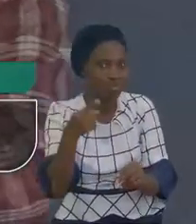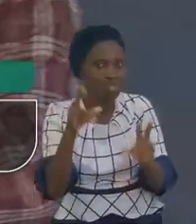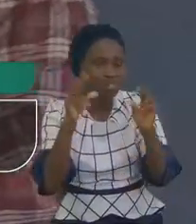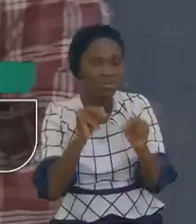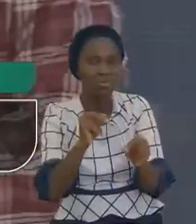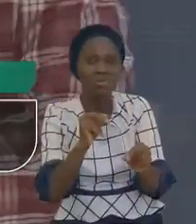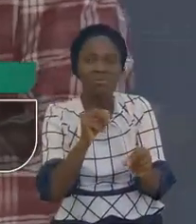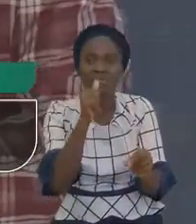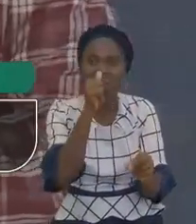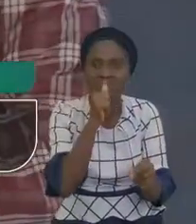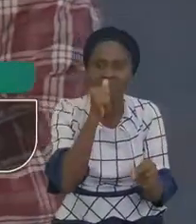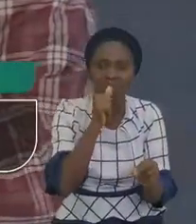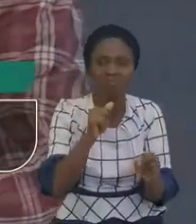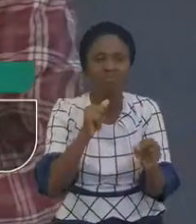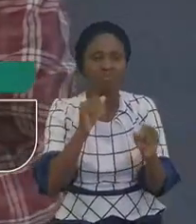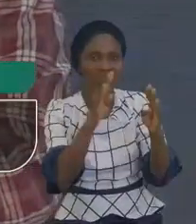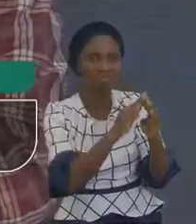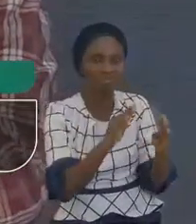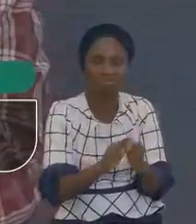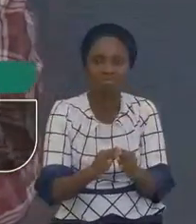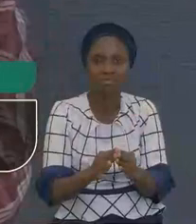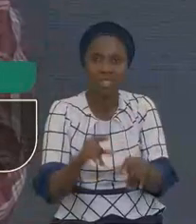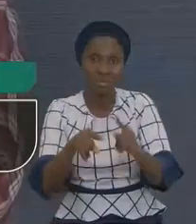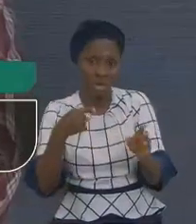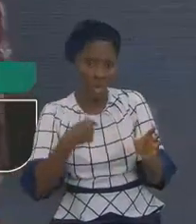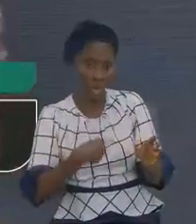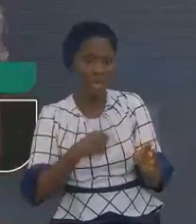vais marcher dans les traces du Sauveur